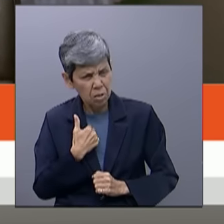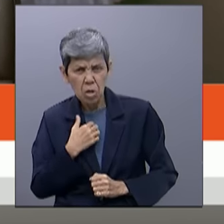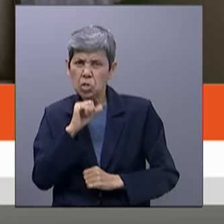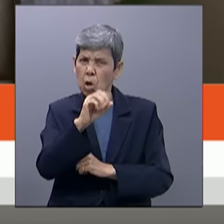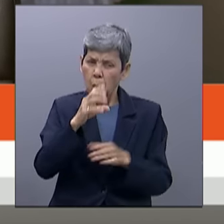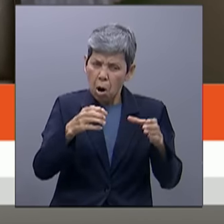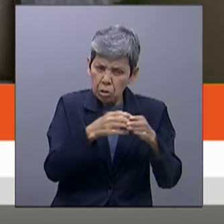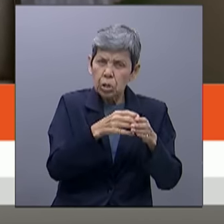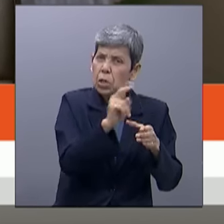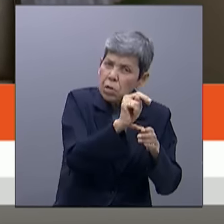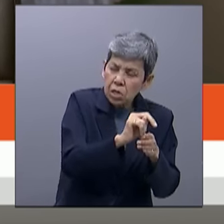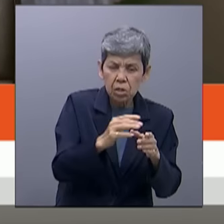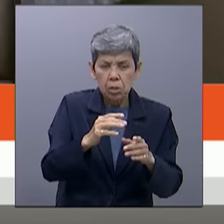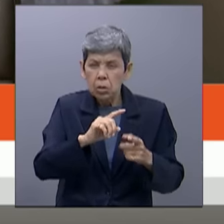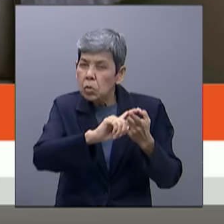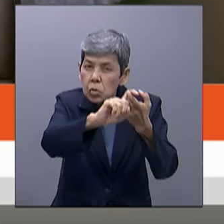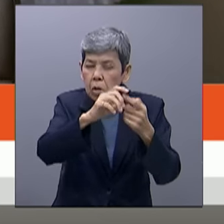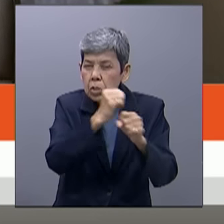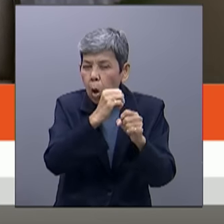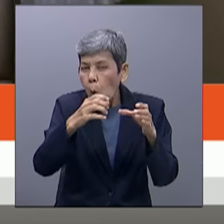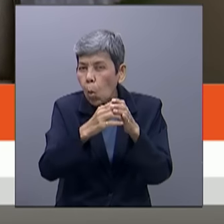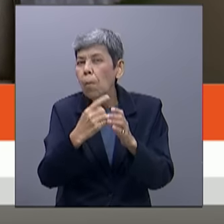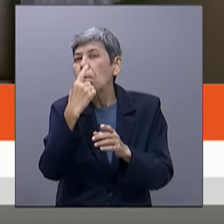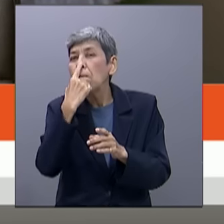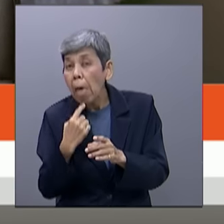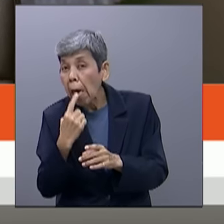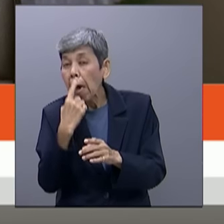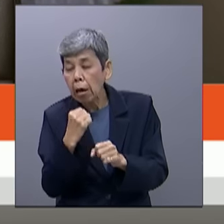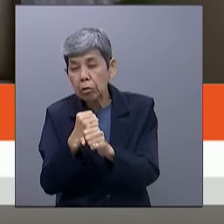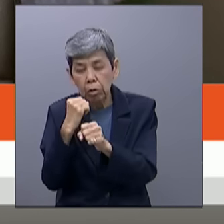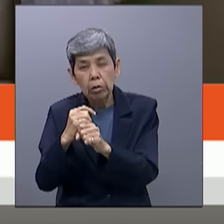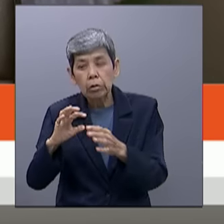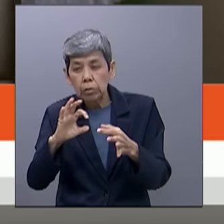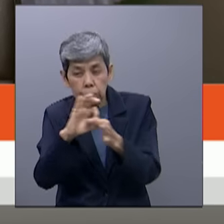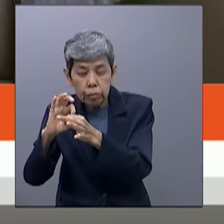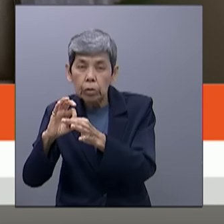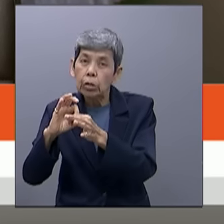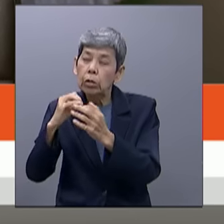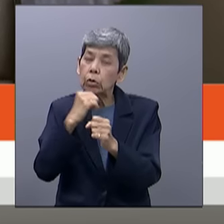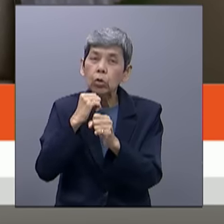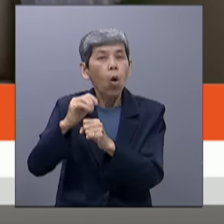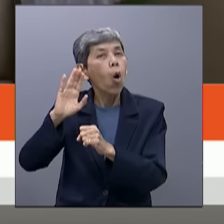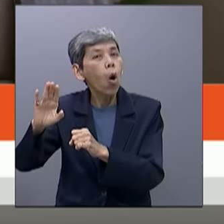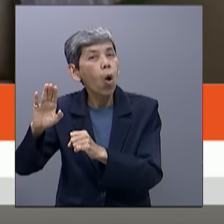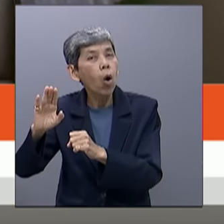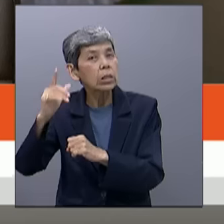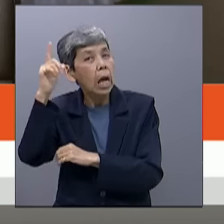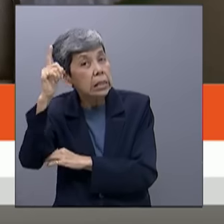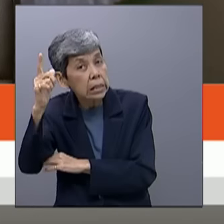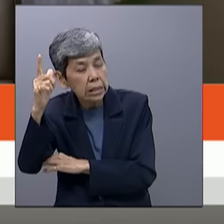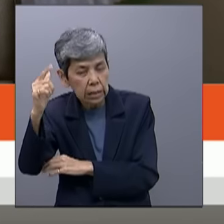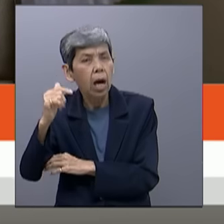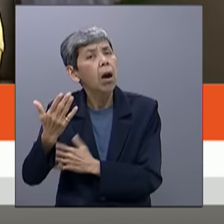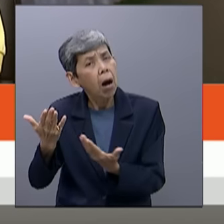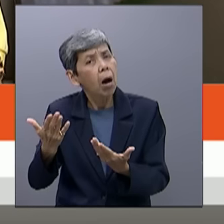สายสีน้ำเงินหรืออาจจะผูกโยงไปถึงกลุ่มสีแดงที่อาจจะมีความเชื่อมโยงกับภาพของคุณทักษิณที่เขาให